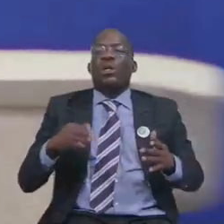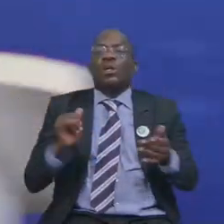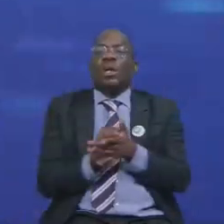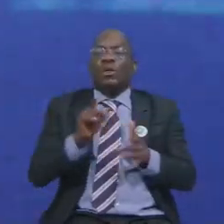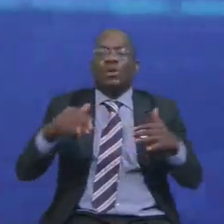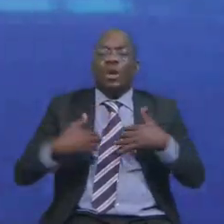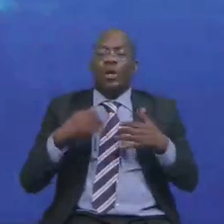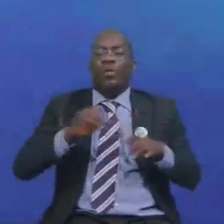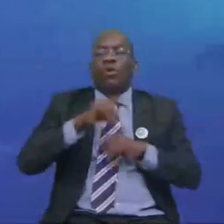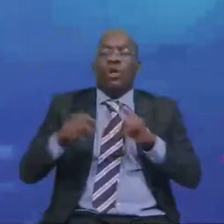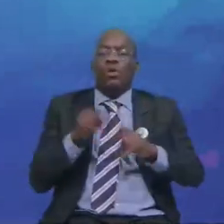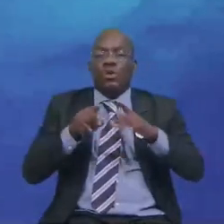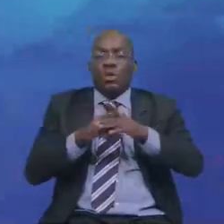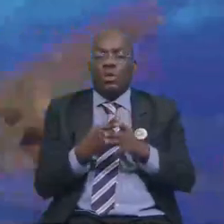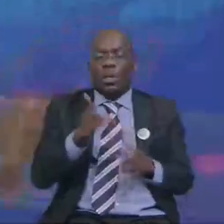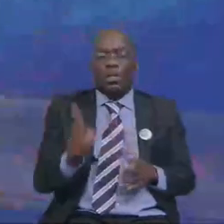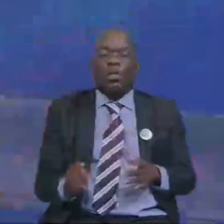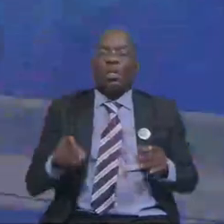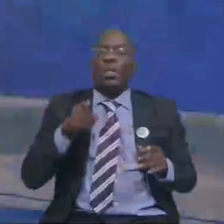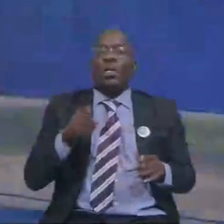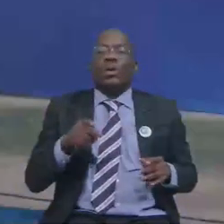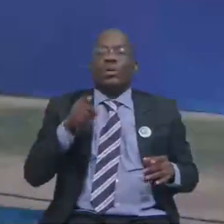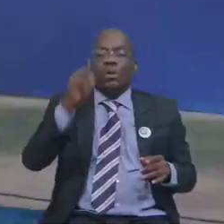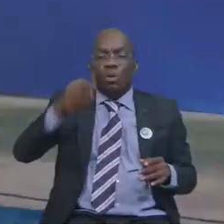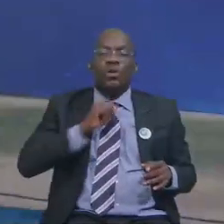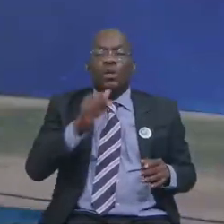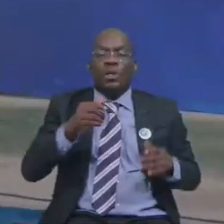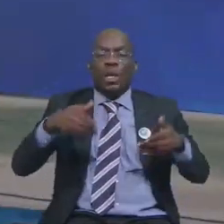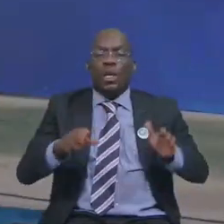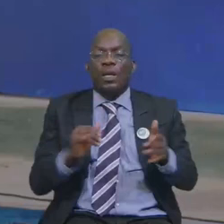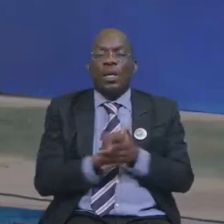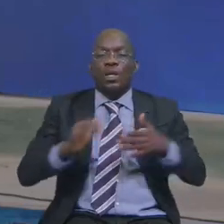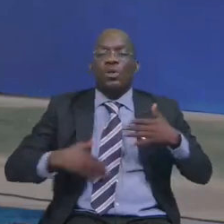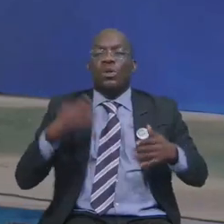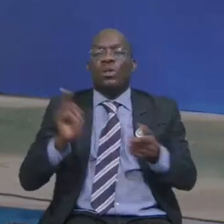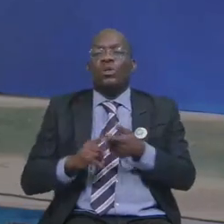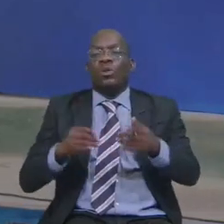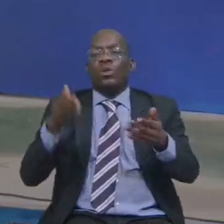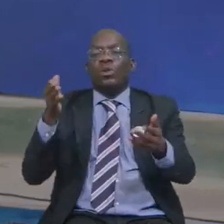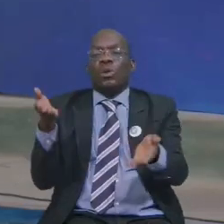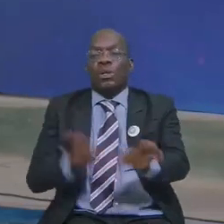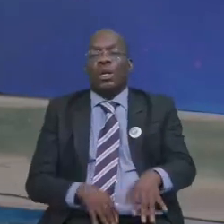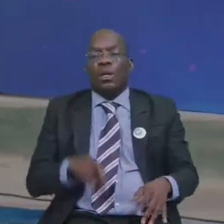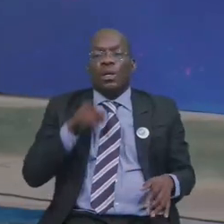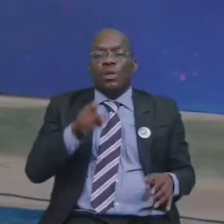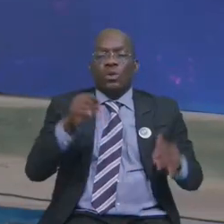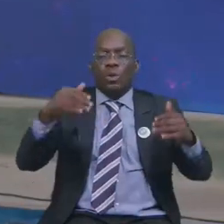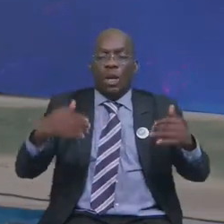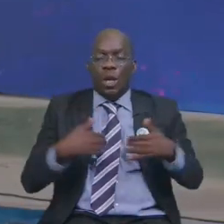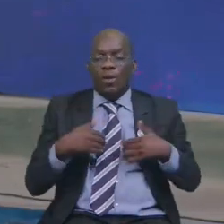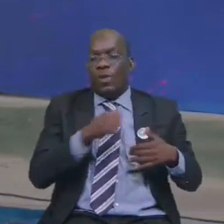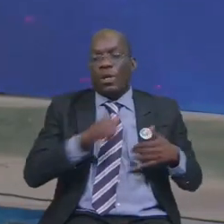ne dois pas permettre à cette enthousiasme de mourir en toi tu as une nouvelle